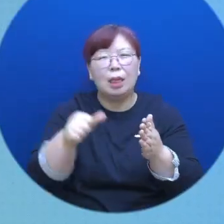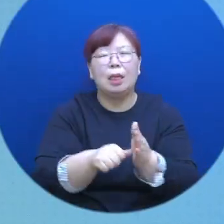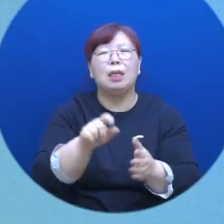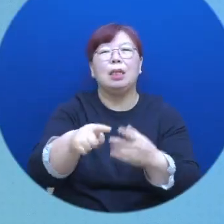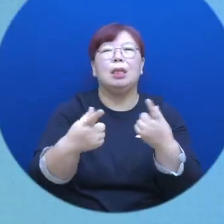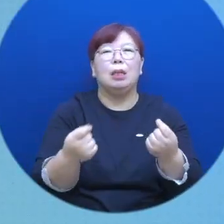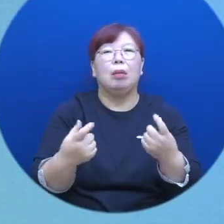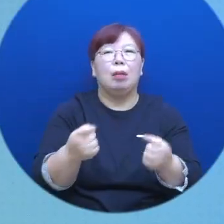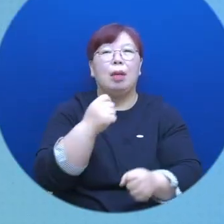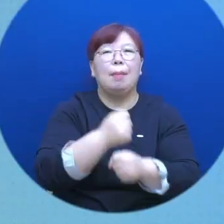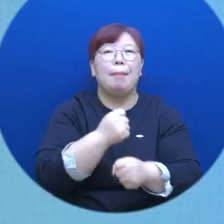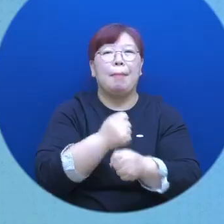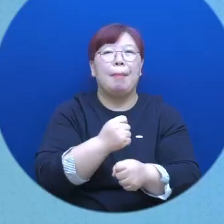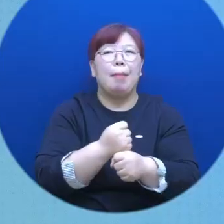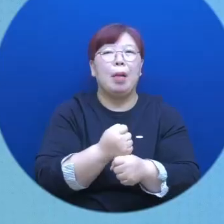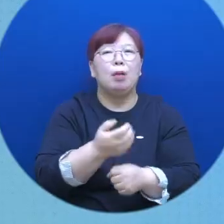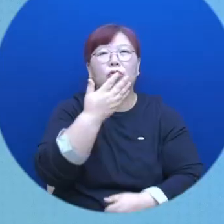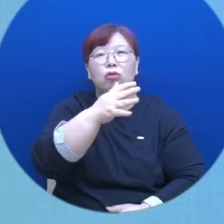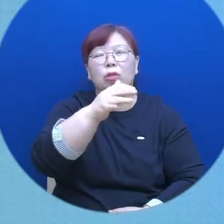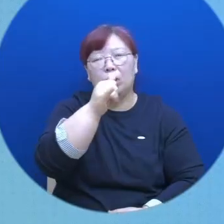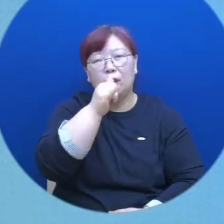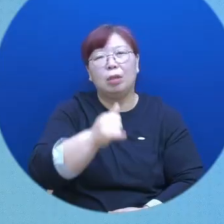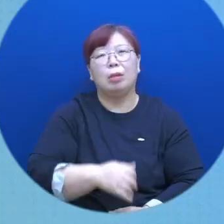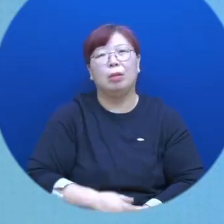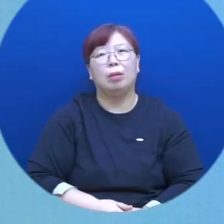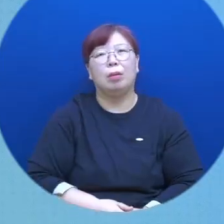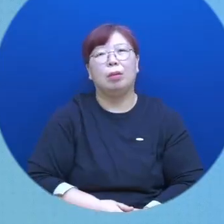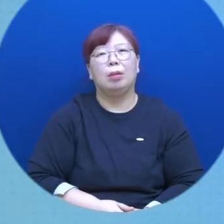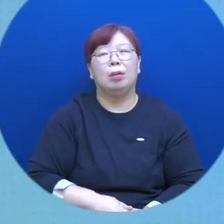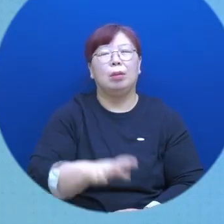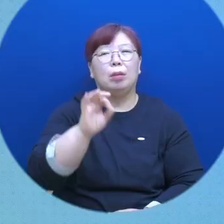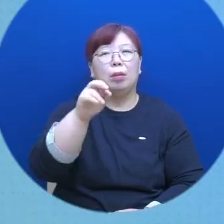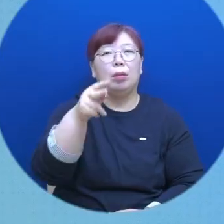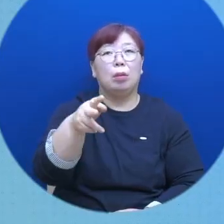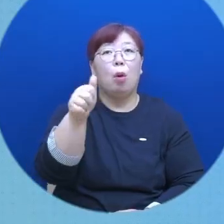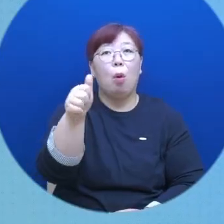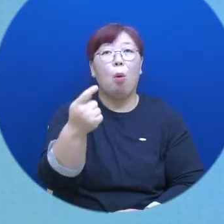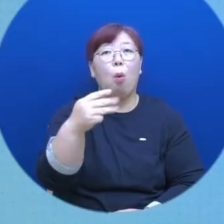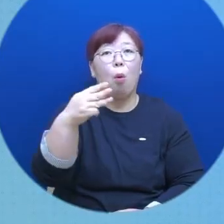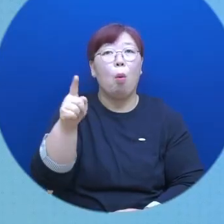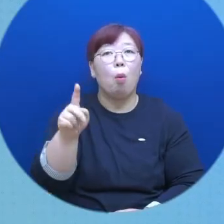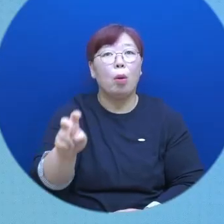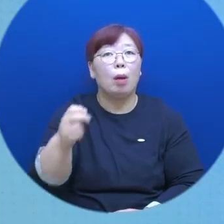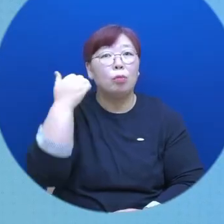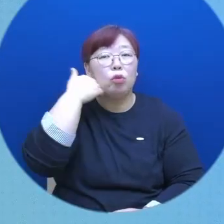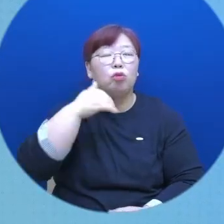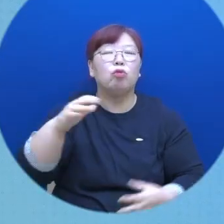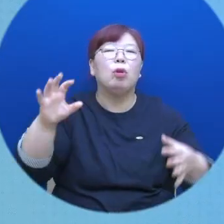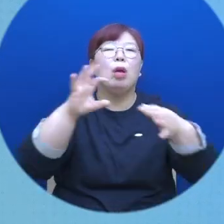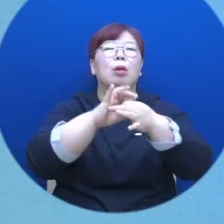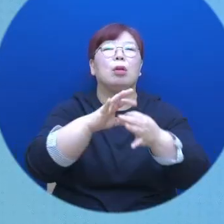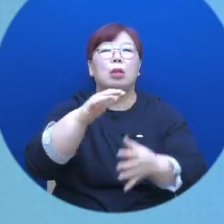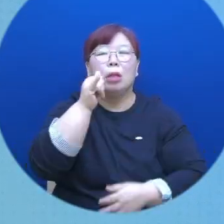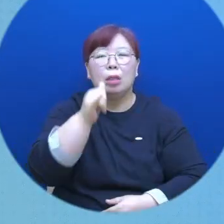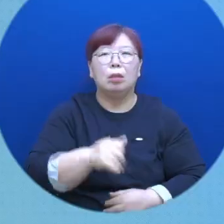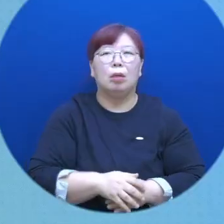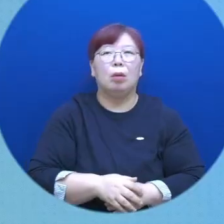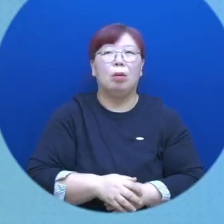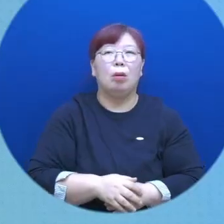이렇게 만들어낼 수 있다는 걸 보여주잖아요. 요람은 누구와 연결되어 있느냐?